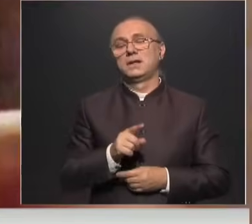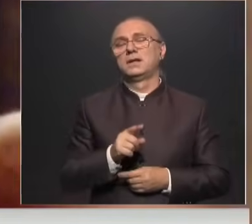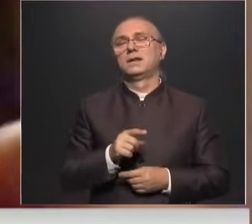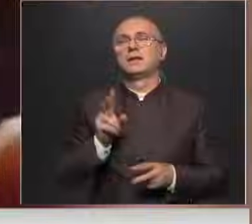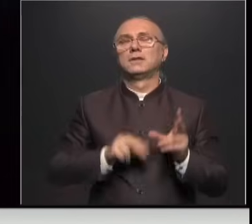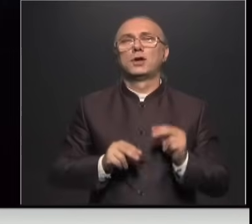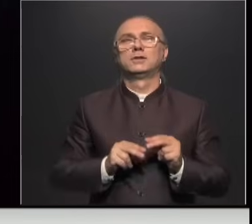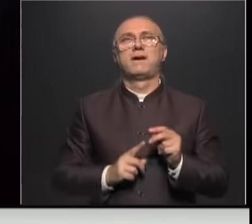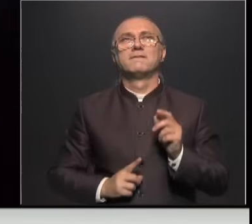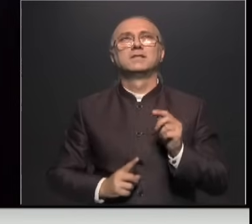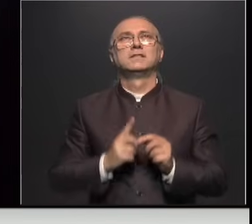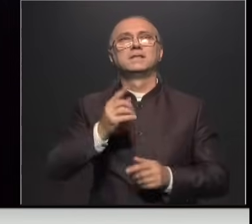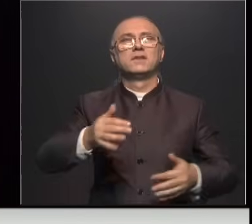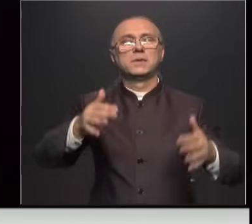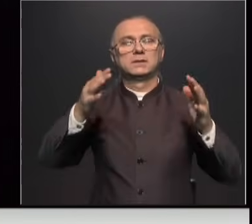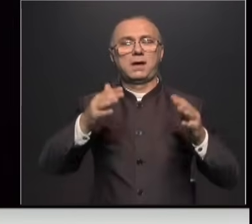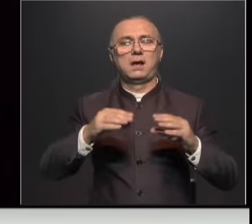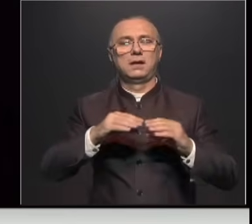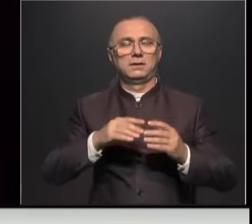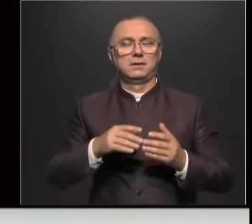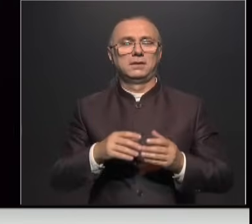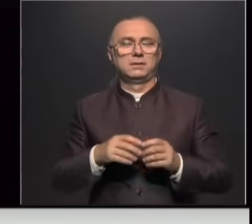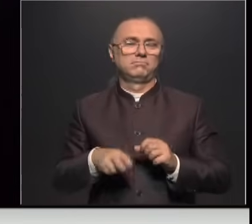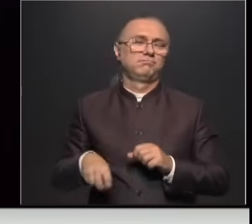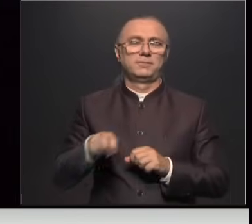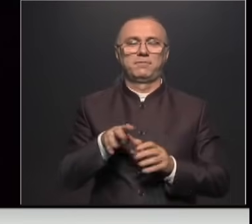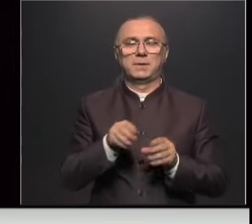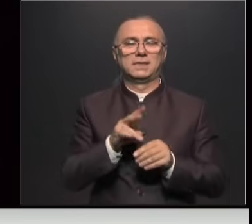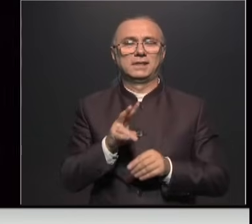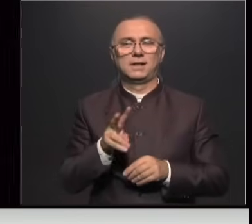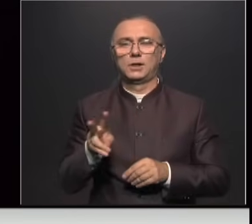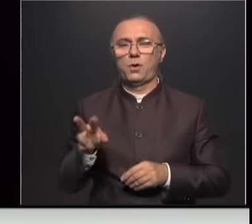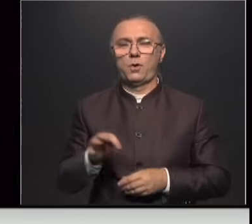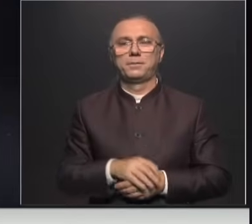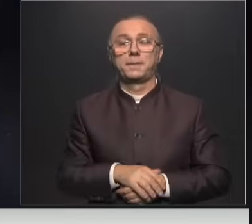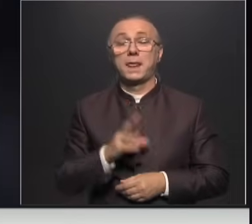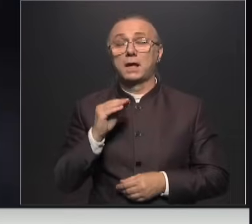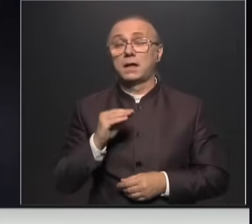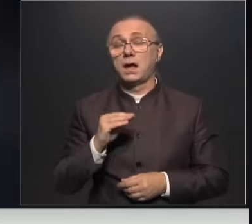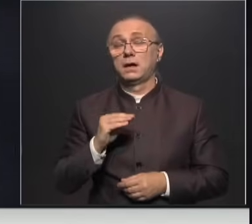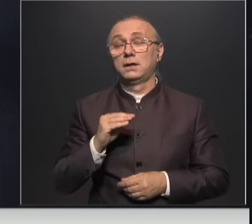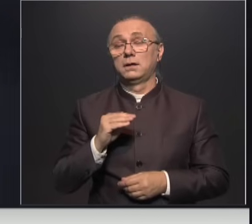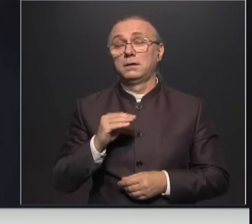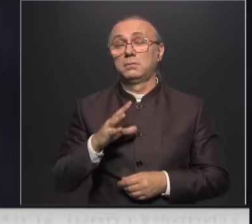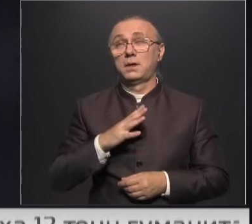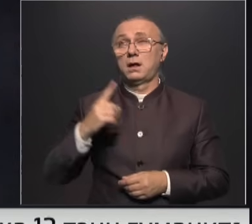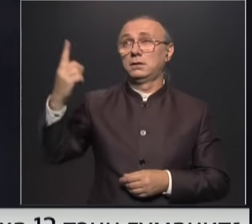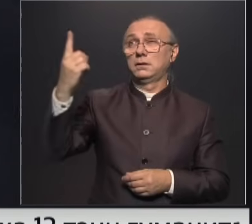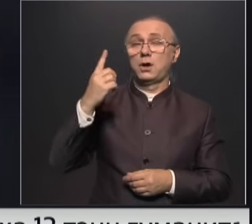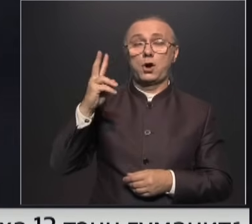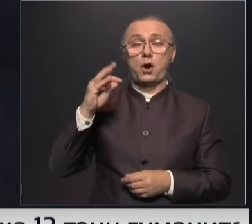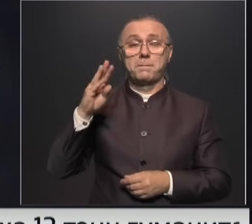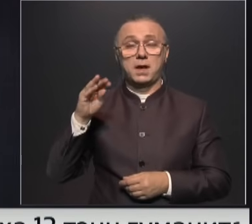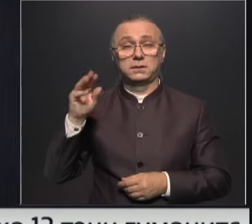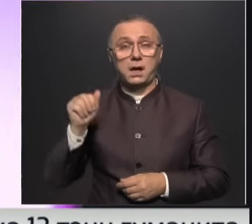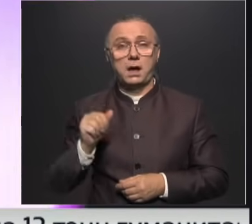борту НЛО. И вот в 1997 году, когда к Земле приблизилась комета, они посчитали, что